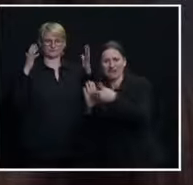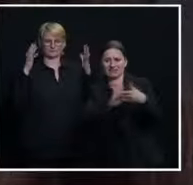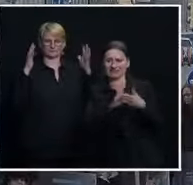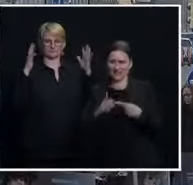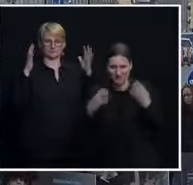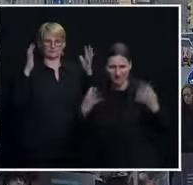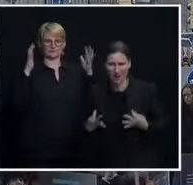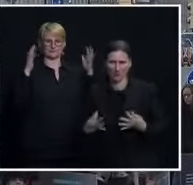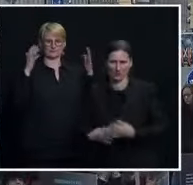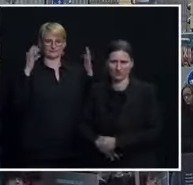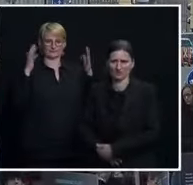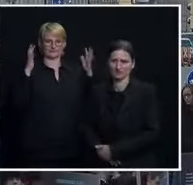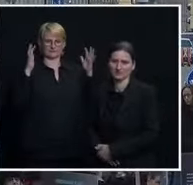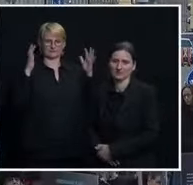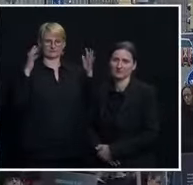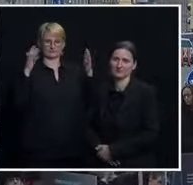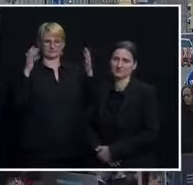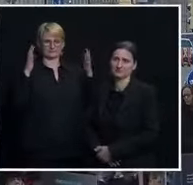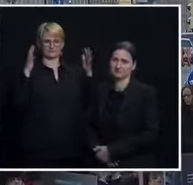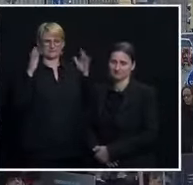geben.